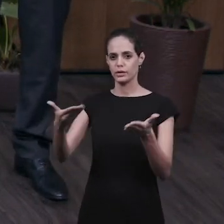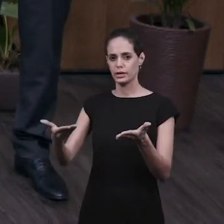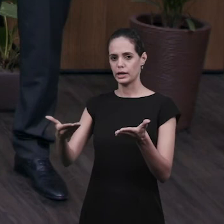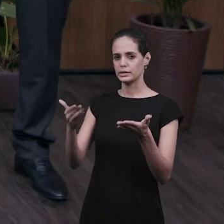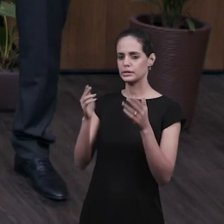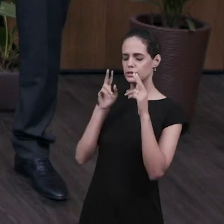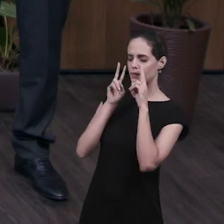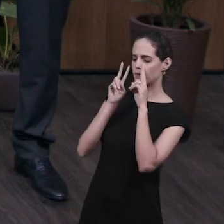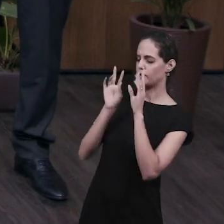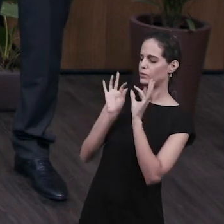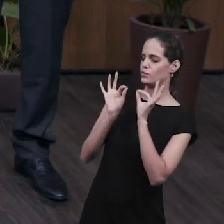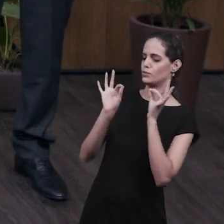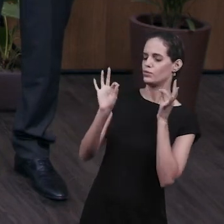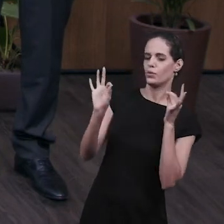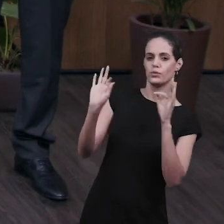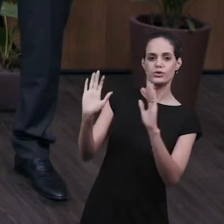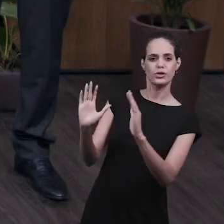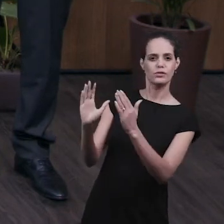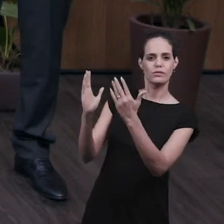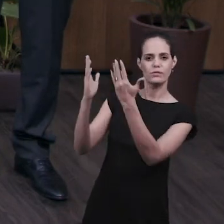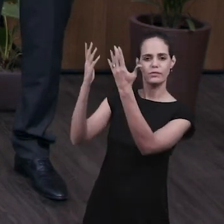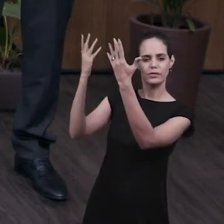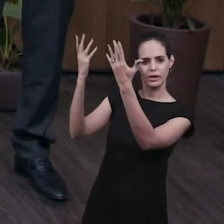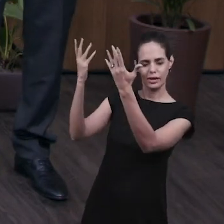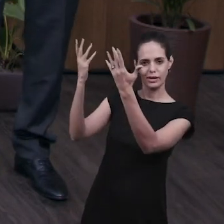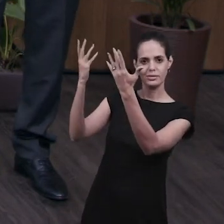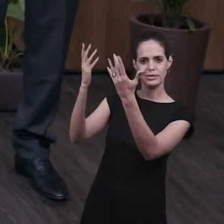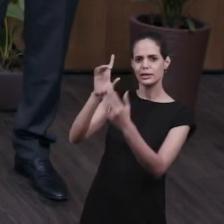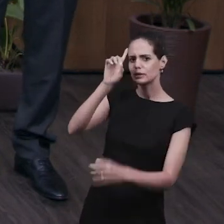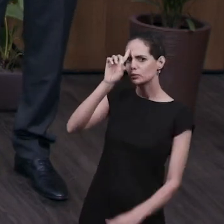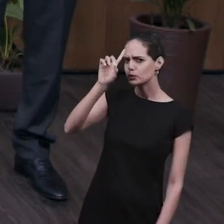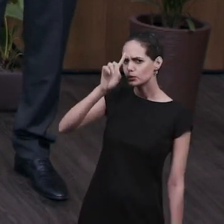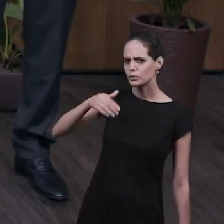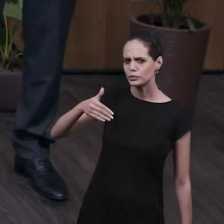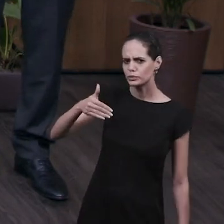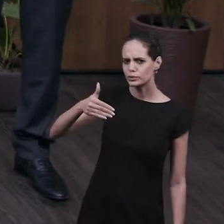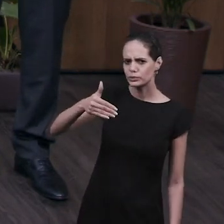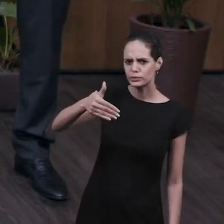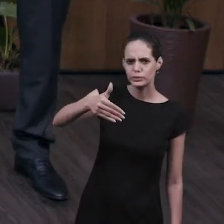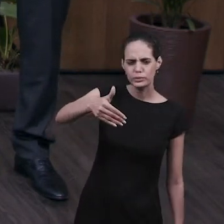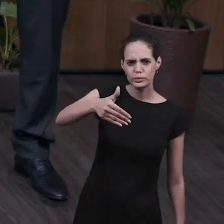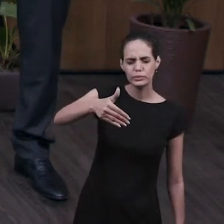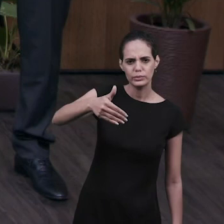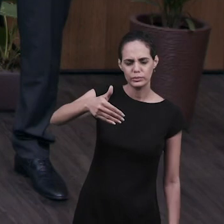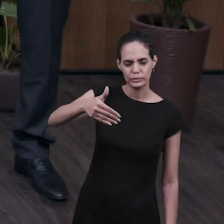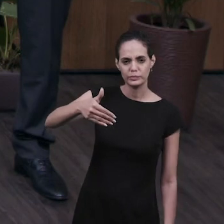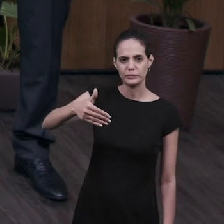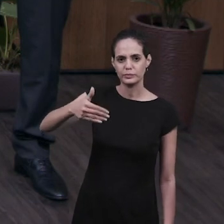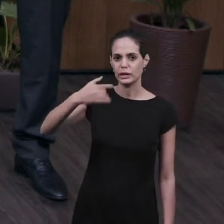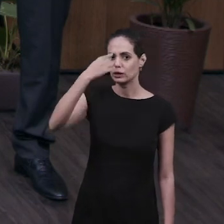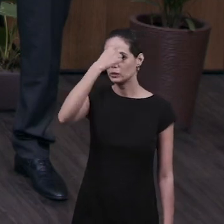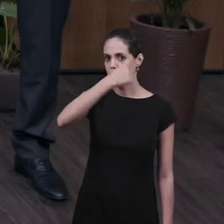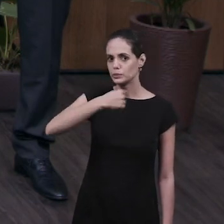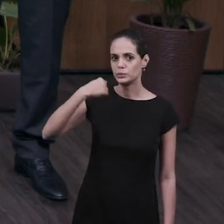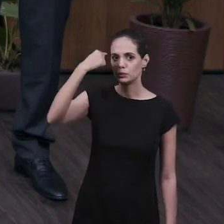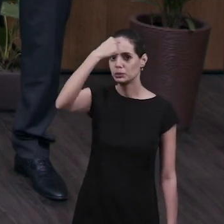Un des invités pour la fête de mariage venait de loin. La fête prenait plusieurs